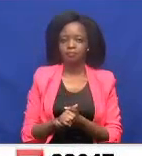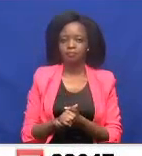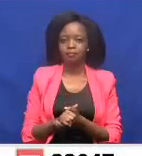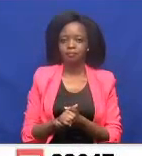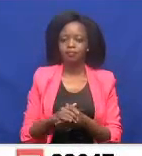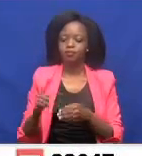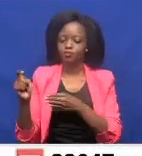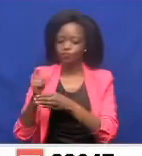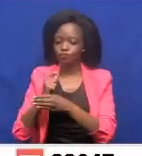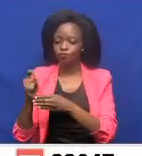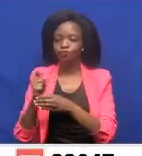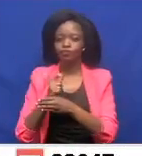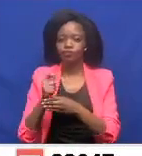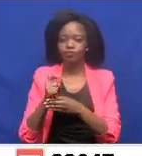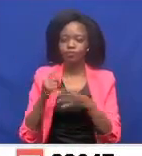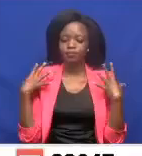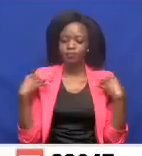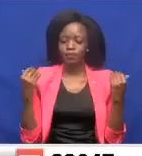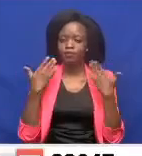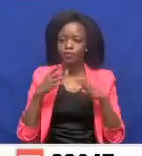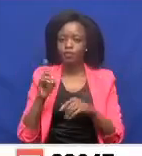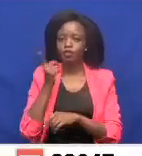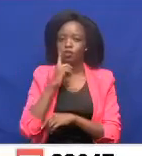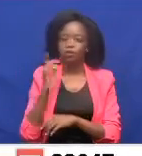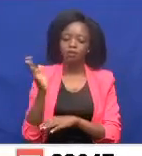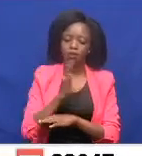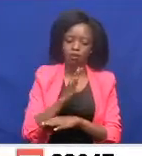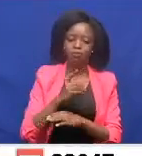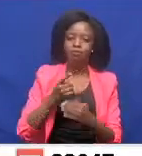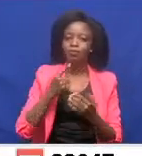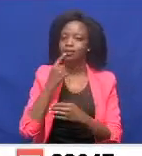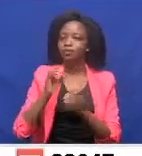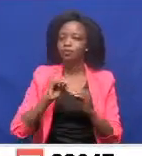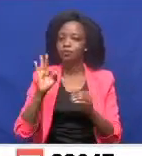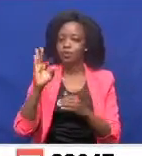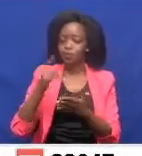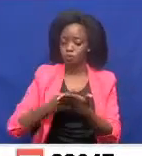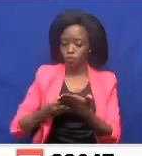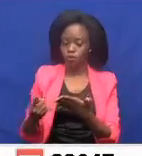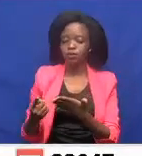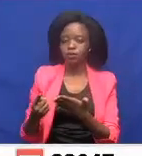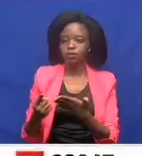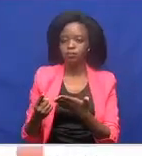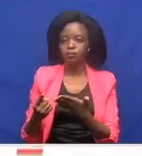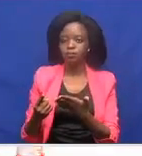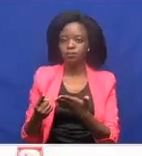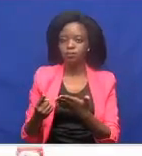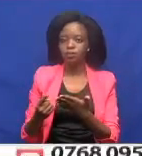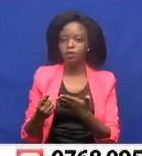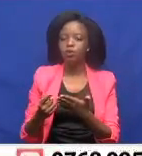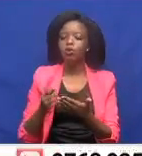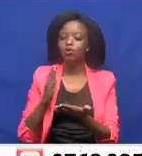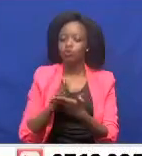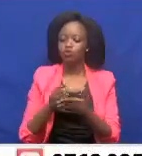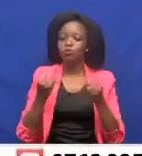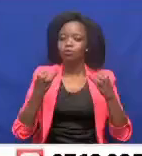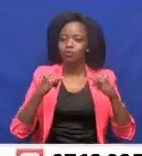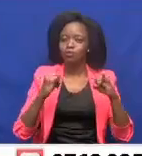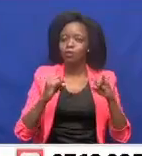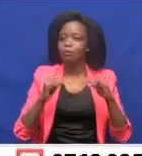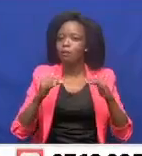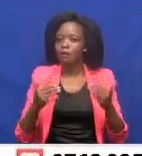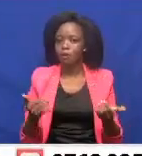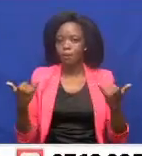tuka train after tizi kujeni kesho hakuna kitu mnaambiwa 3 weeks sasa kumbe drills ndio inafanywa hivyo mimi